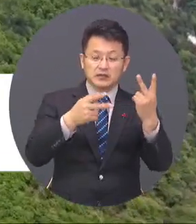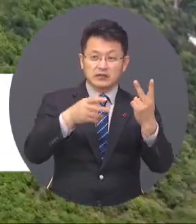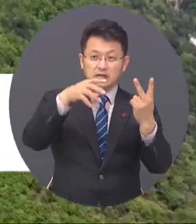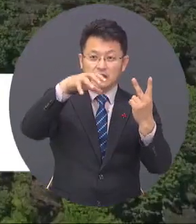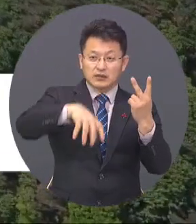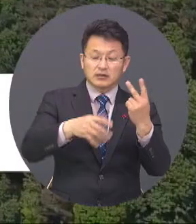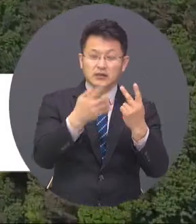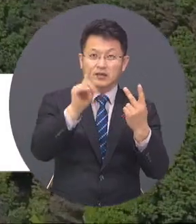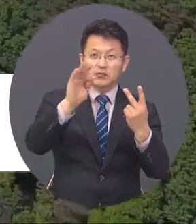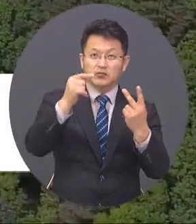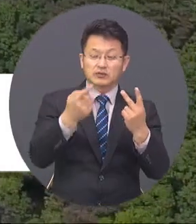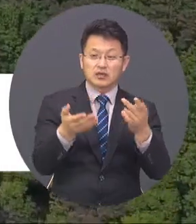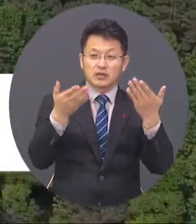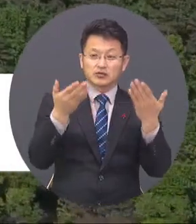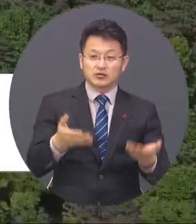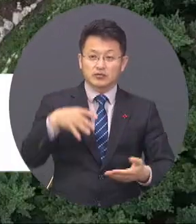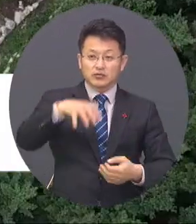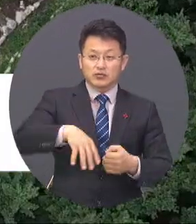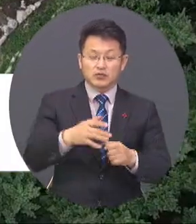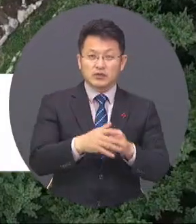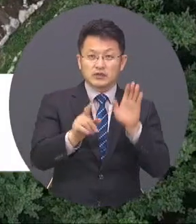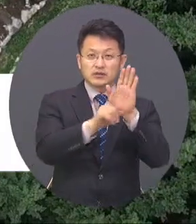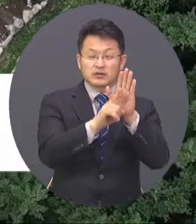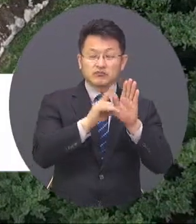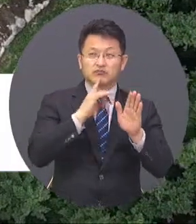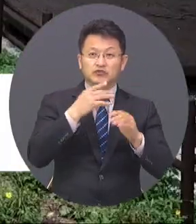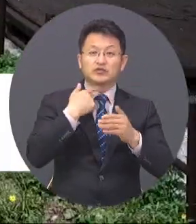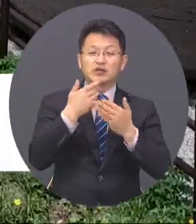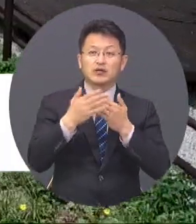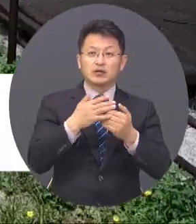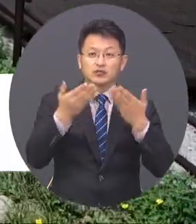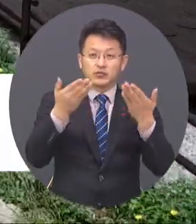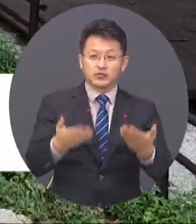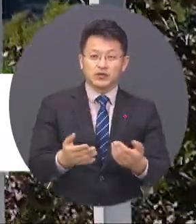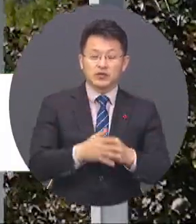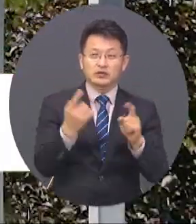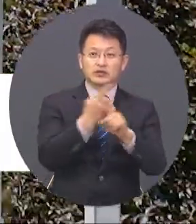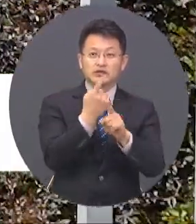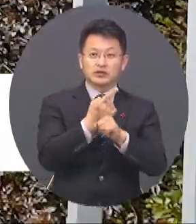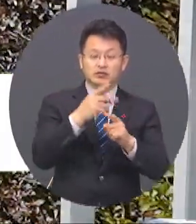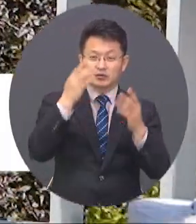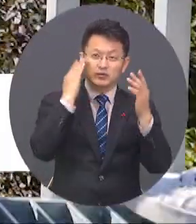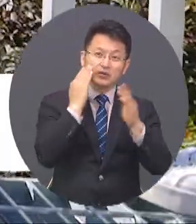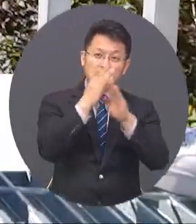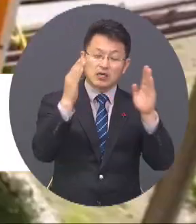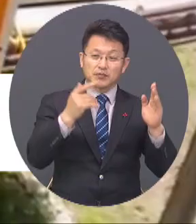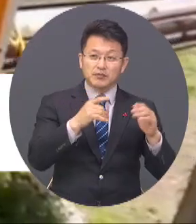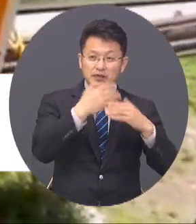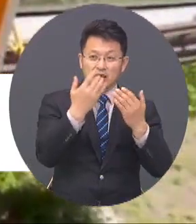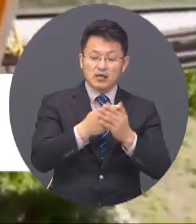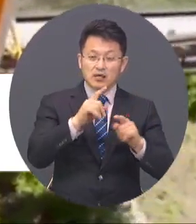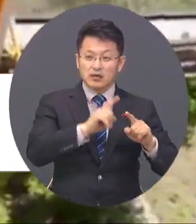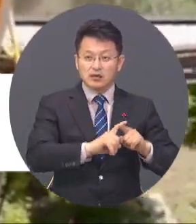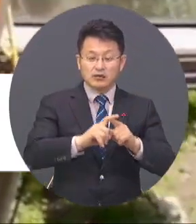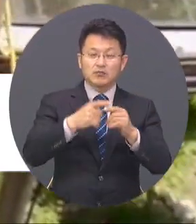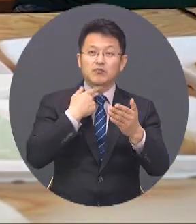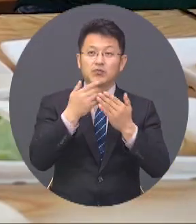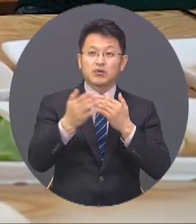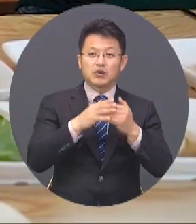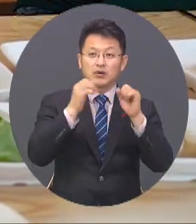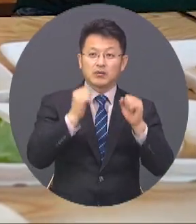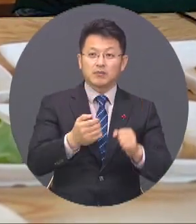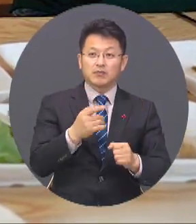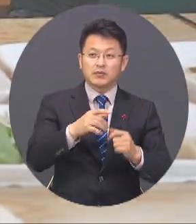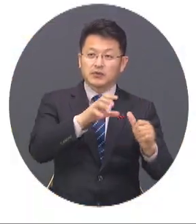배봉산 휴양 빌리는 전시와 체험 뿐 아니라 휴양 치유 살린 레포츠 시설이 더해진 체류형 복합 관광단지로